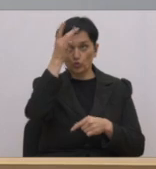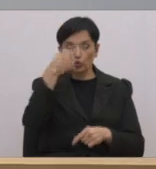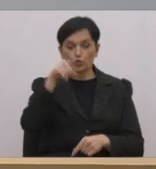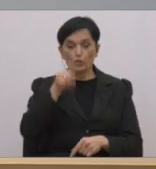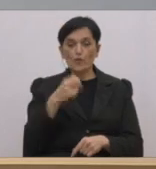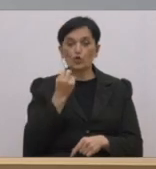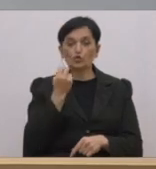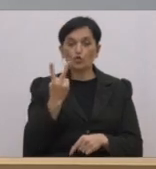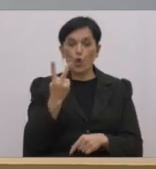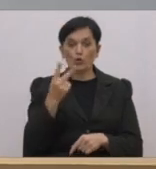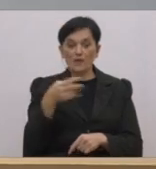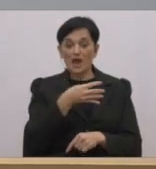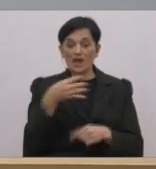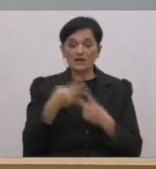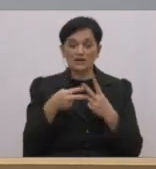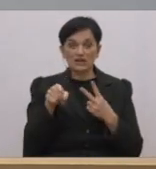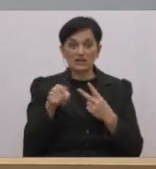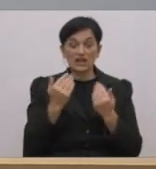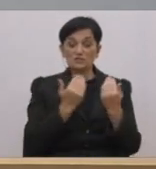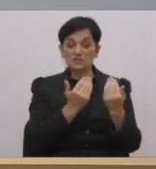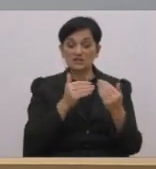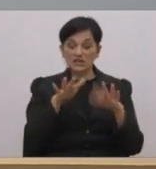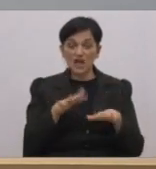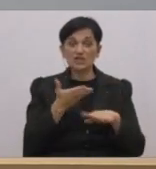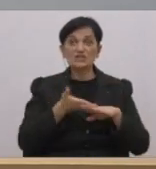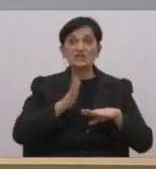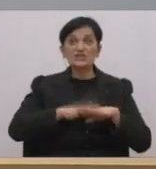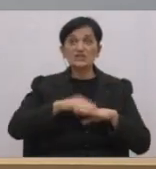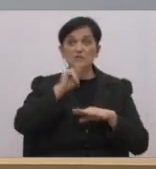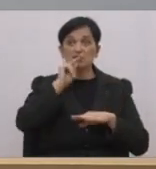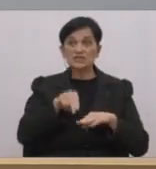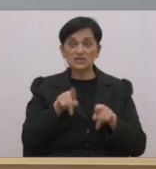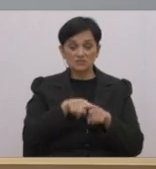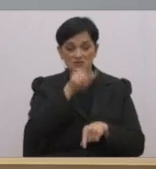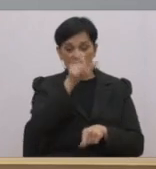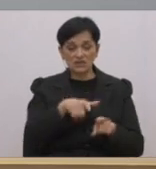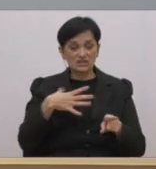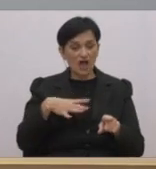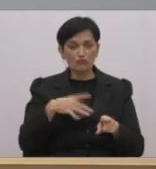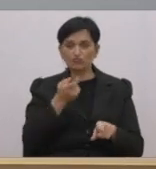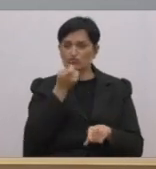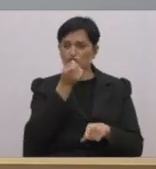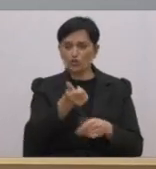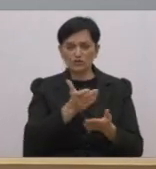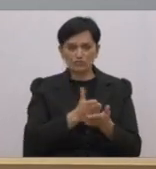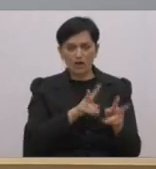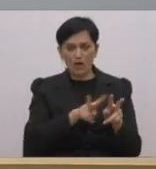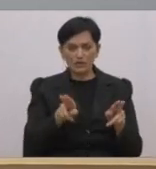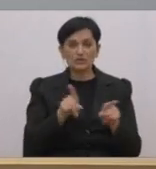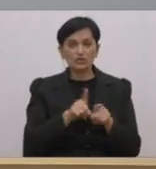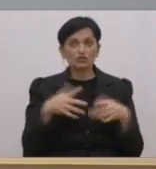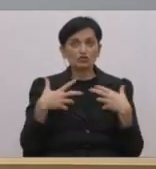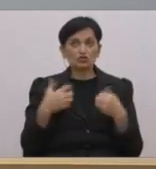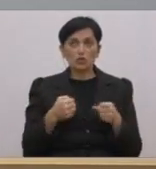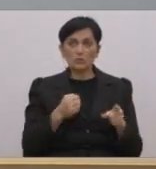მე-12 დაწესებულებაში იქ არის მისი ადგილი, ამ სიმძიმის დამნაშავე საქართველოში ძალიან ცოტა გვყავს და არც ჯანმრთელობას